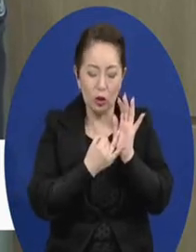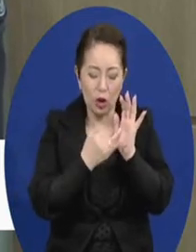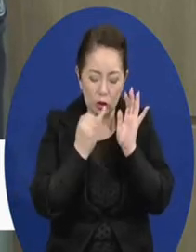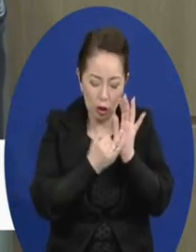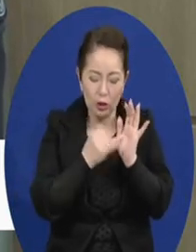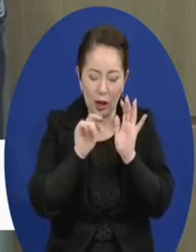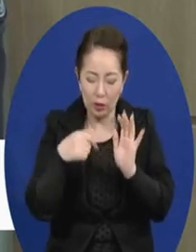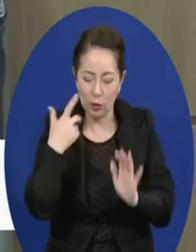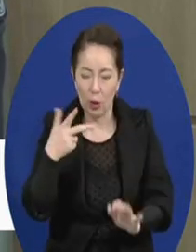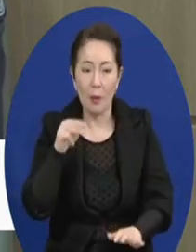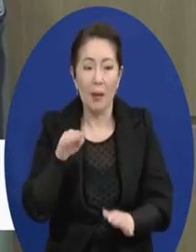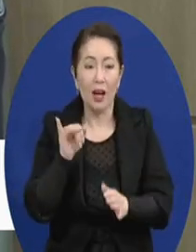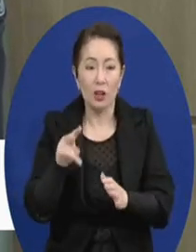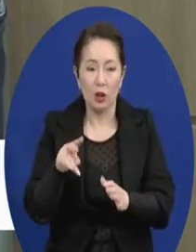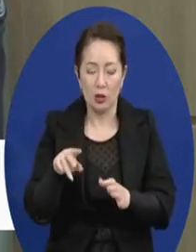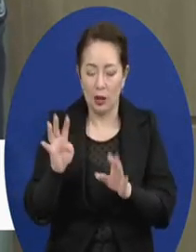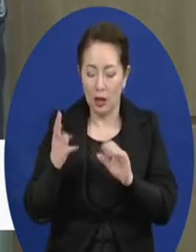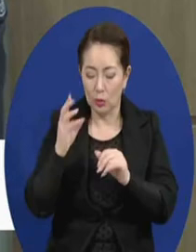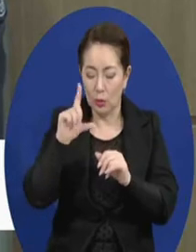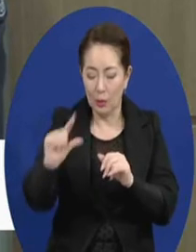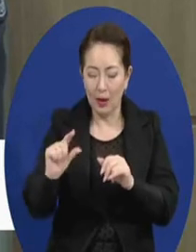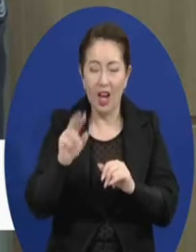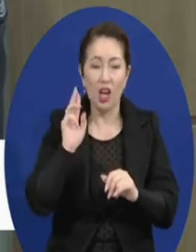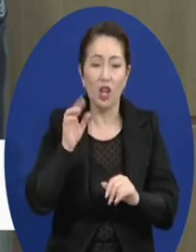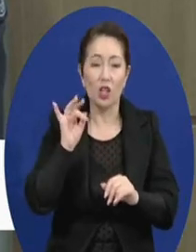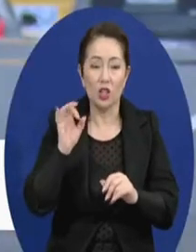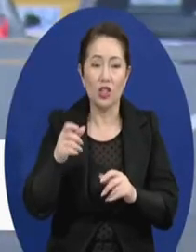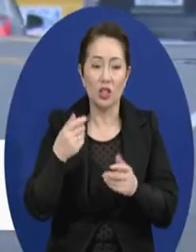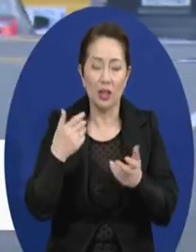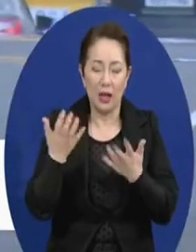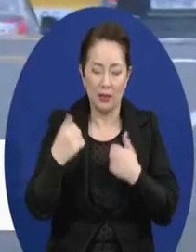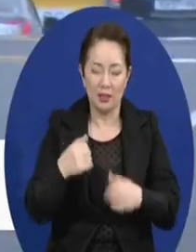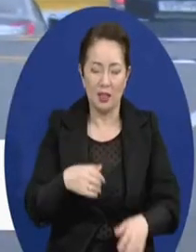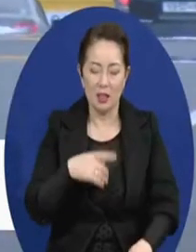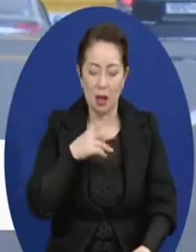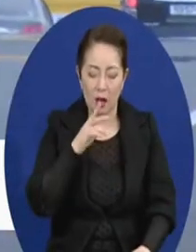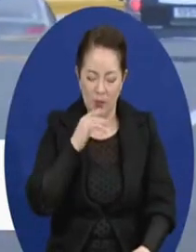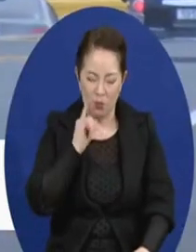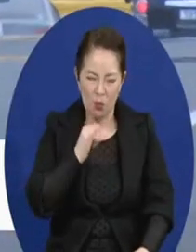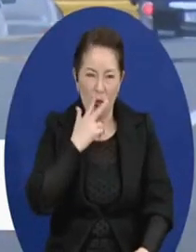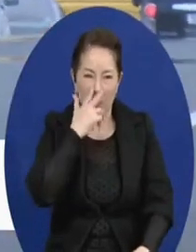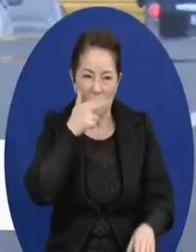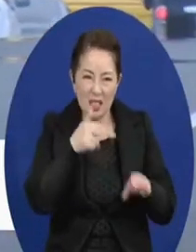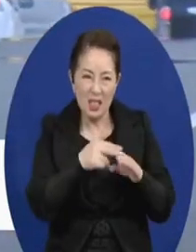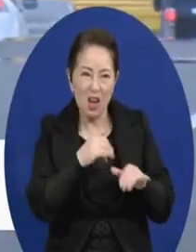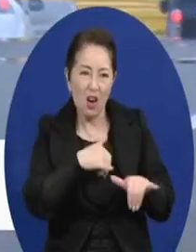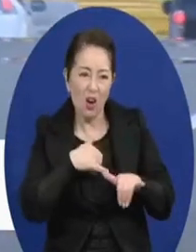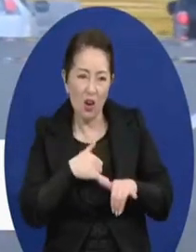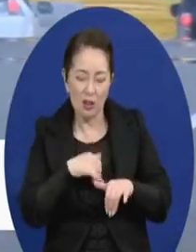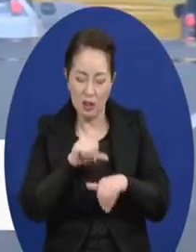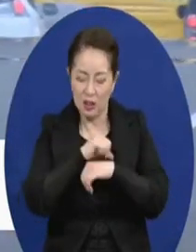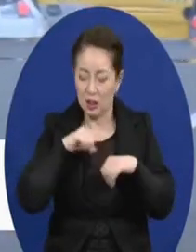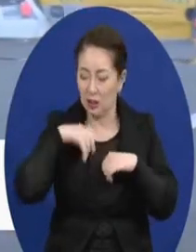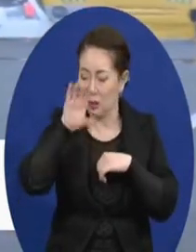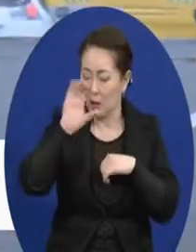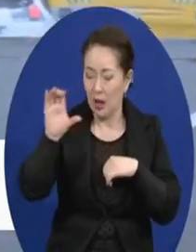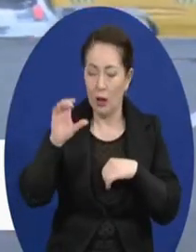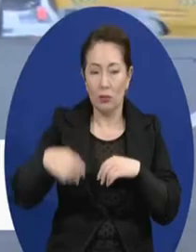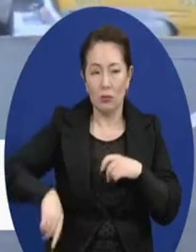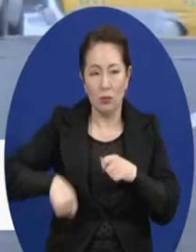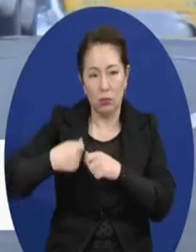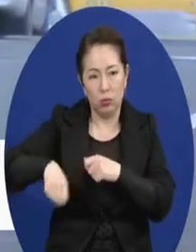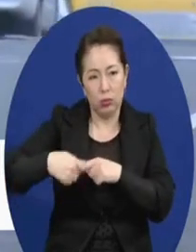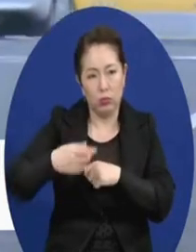буюу 14% бол баг керосин импортлогдсон байна. Муу шатхууны хор уршиг иргэд болон аж ахуйн нэгжийн